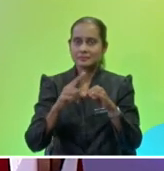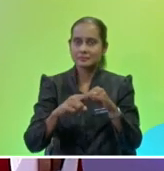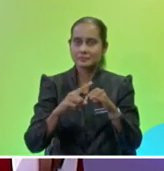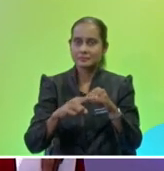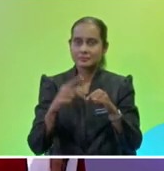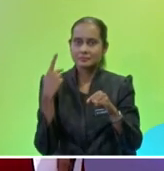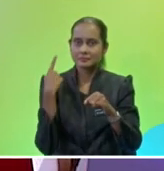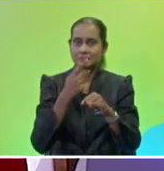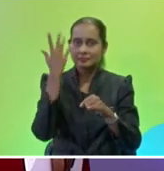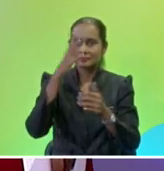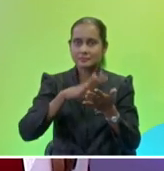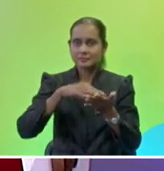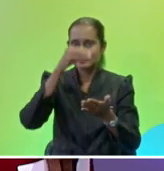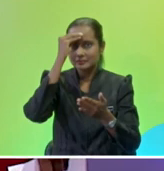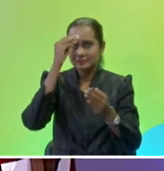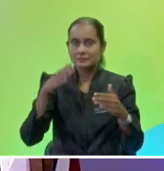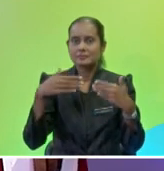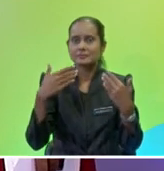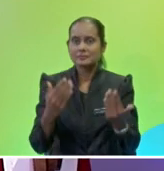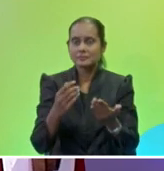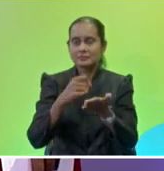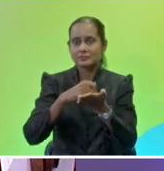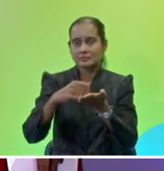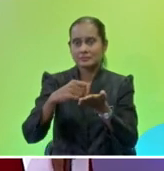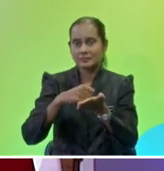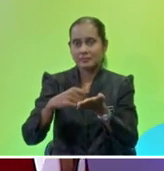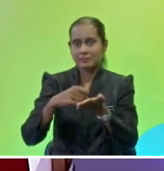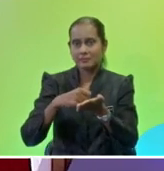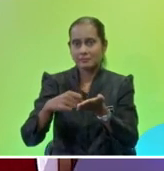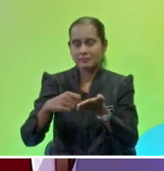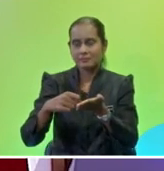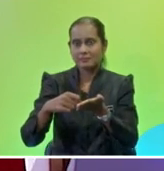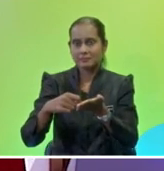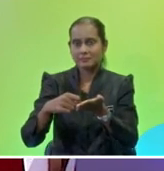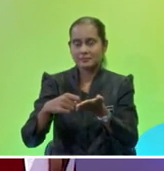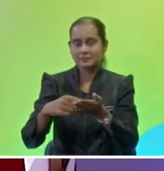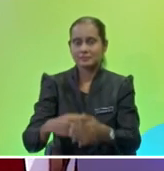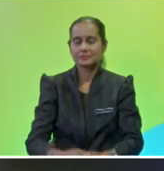belajar pula Macam mana kita tidak tulis hmm boleh tulis